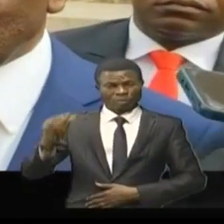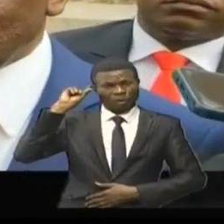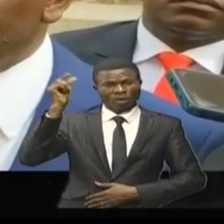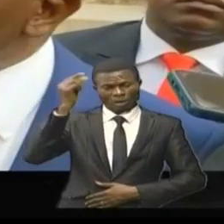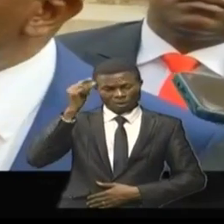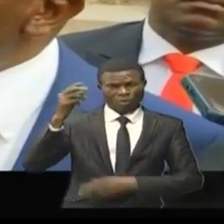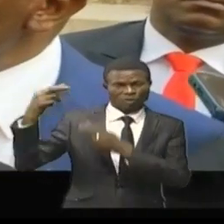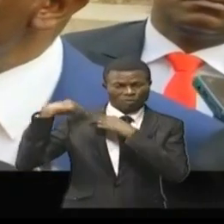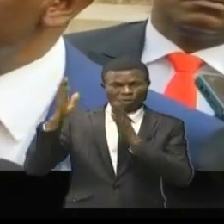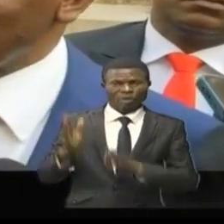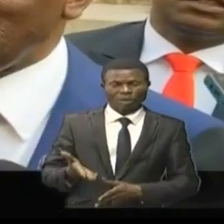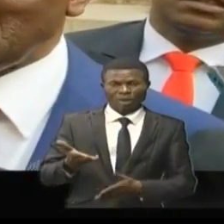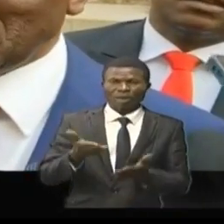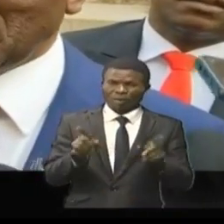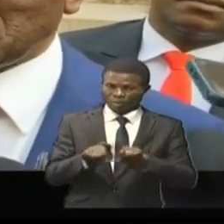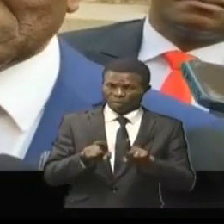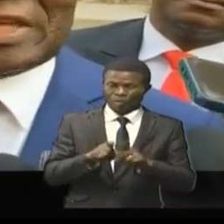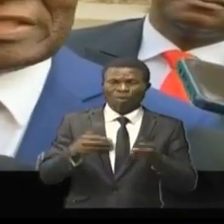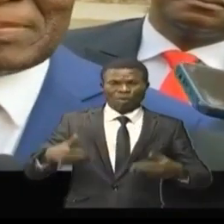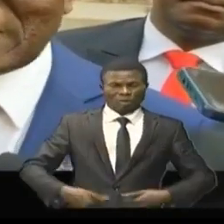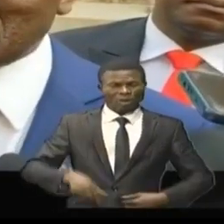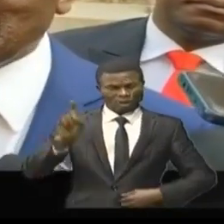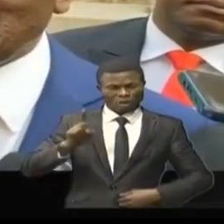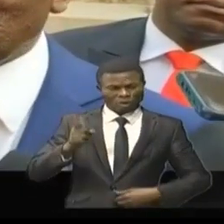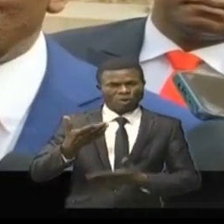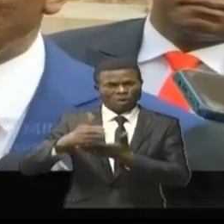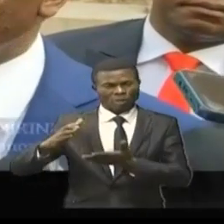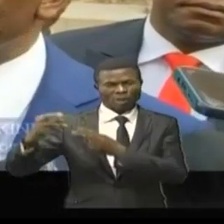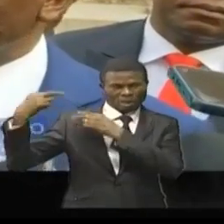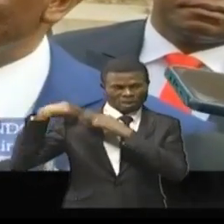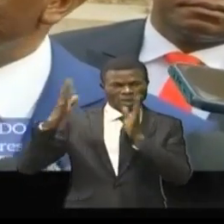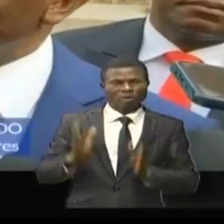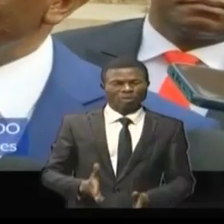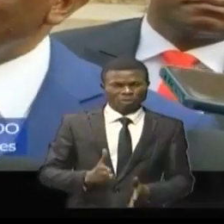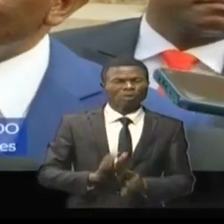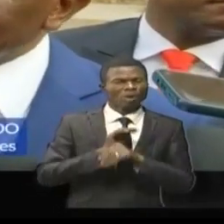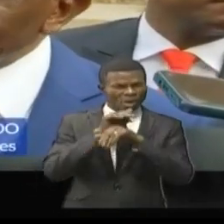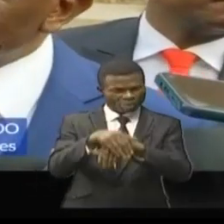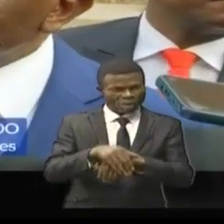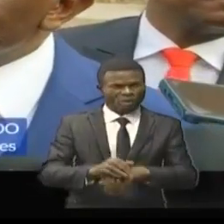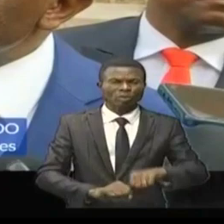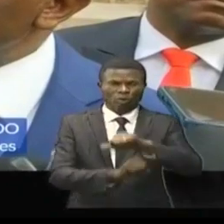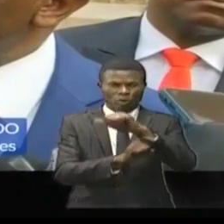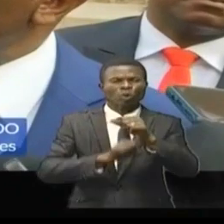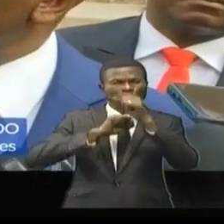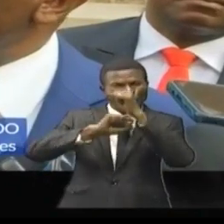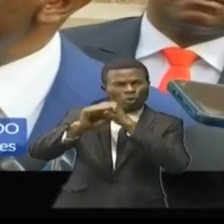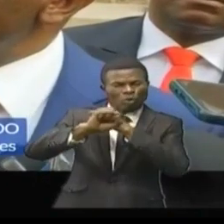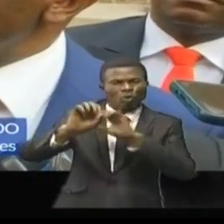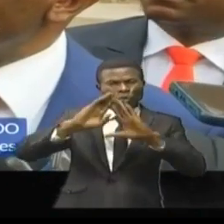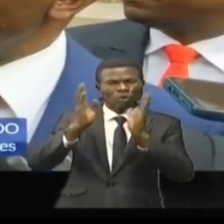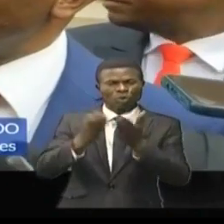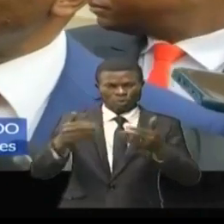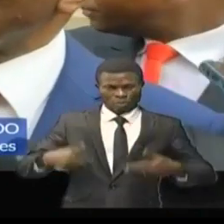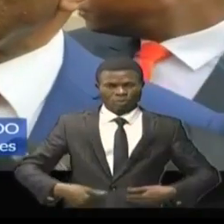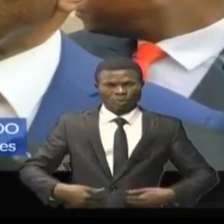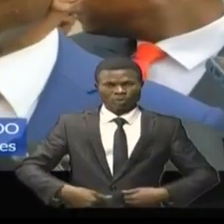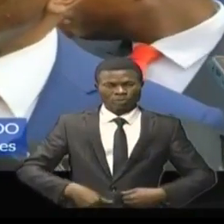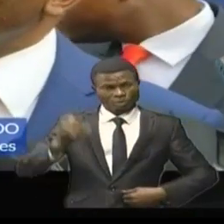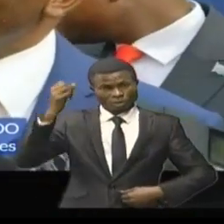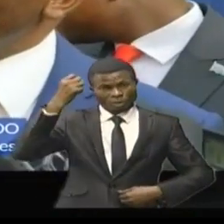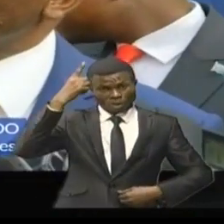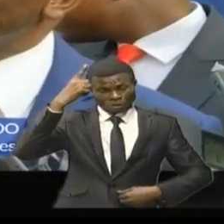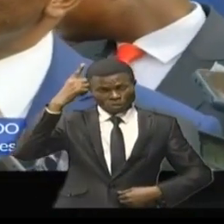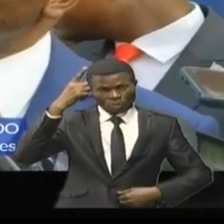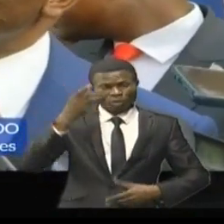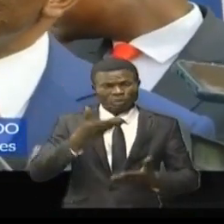mais j'estime à mon humble avis que la jeunesse aussi a sa part de responsabilité. C'est pourquoi j'ai bien sensibilisé cette jeunesse en fait de comprendre